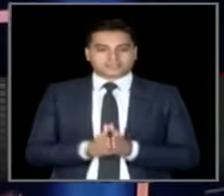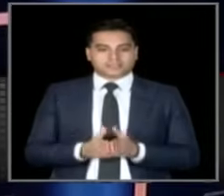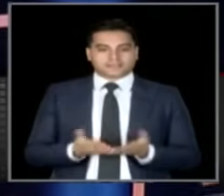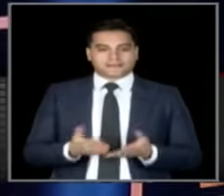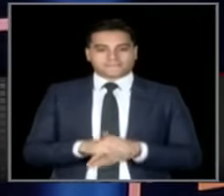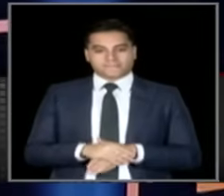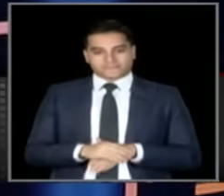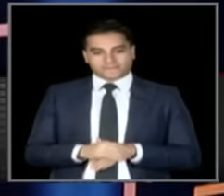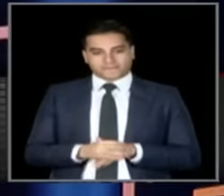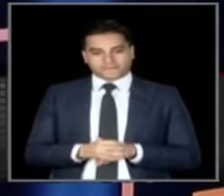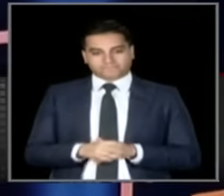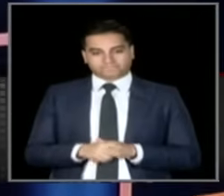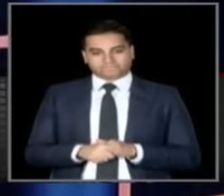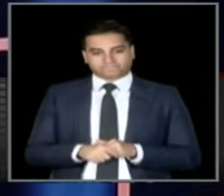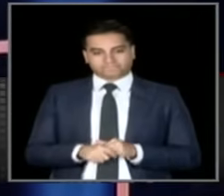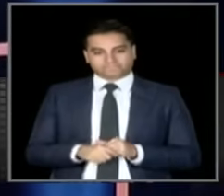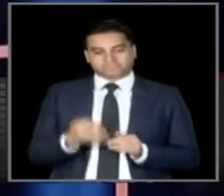33 يساوي كام؟